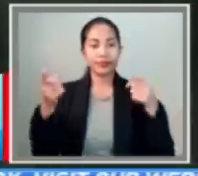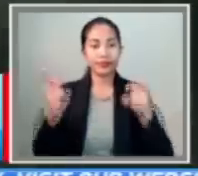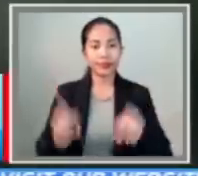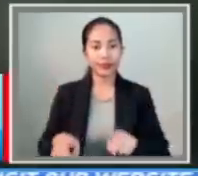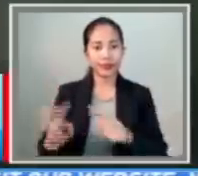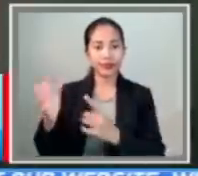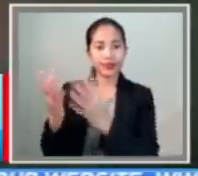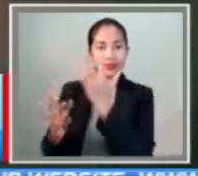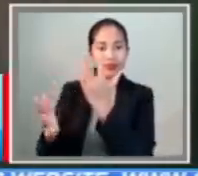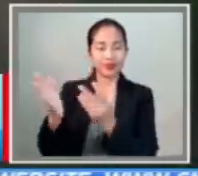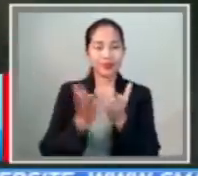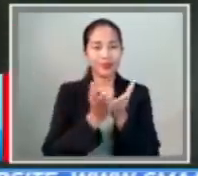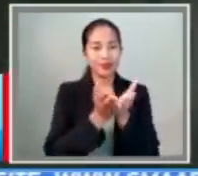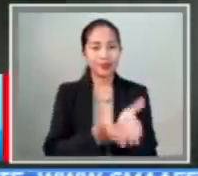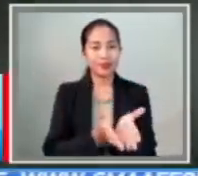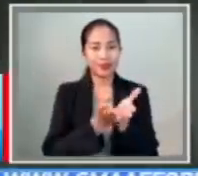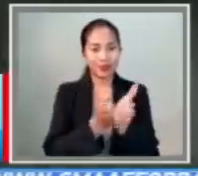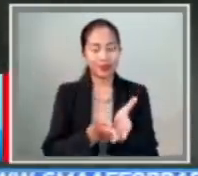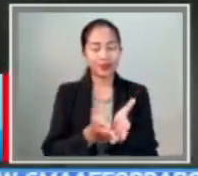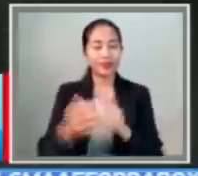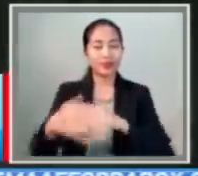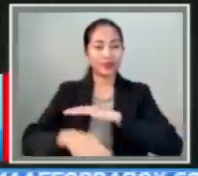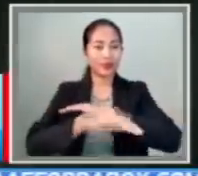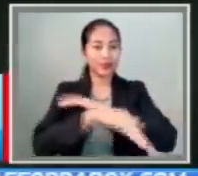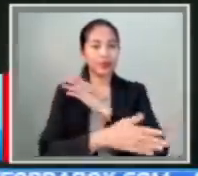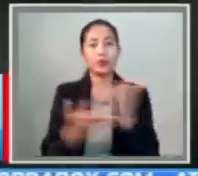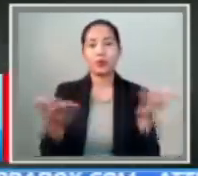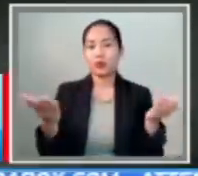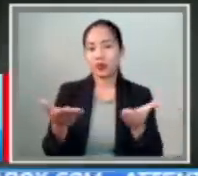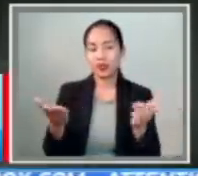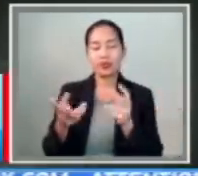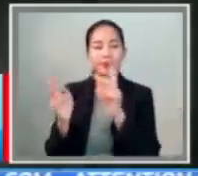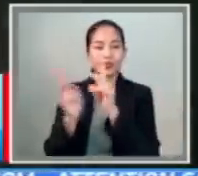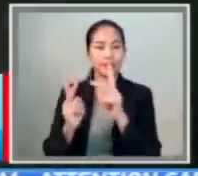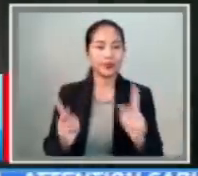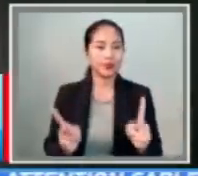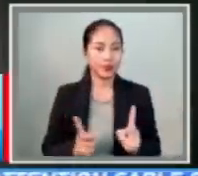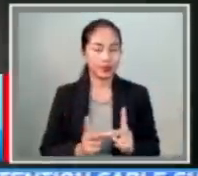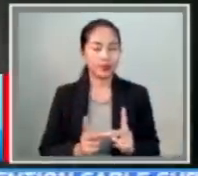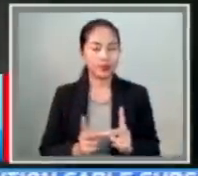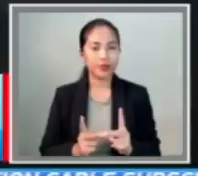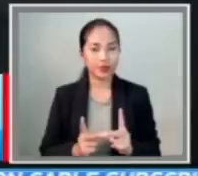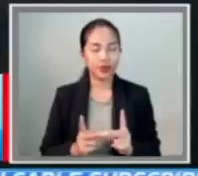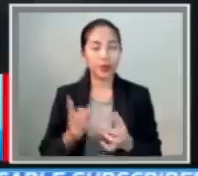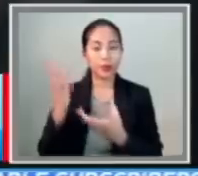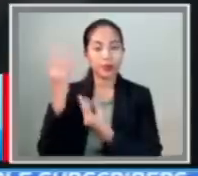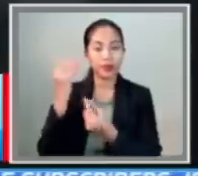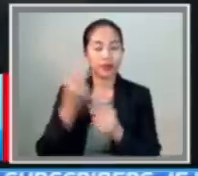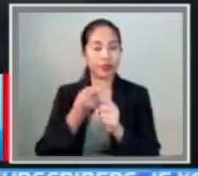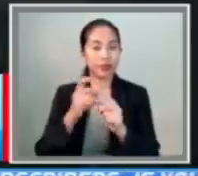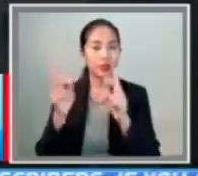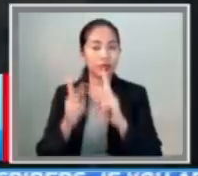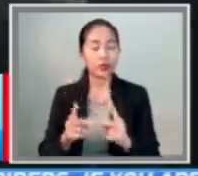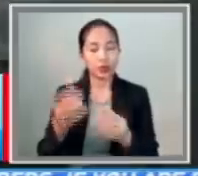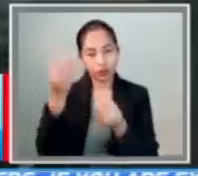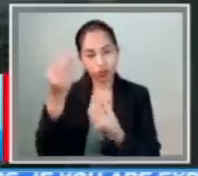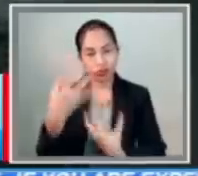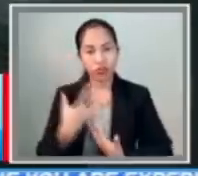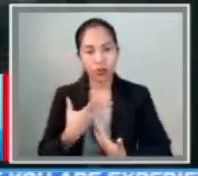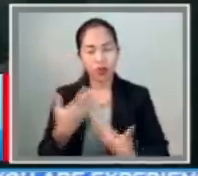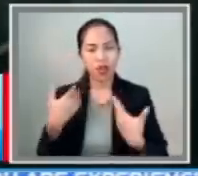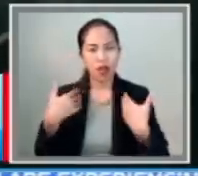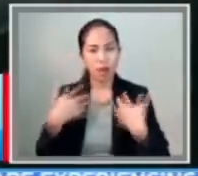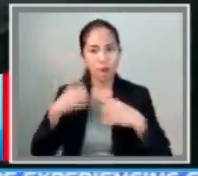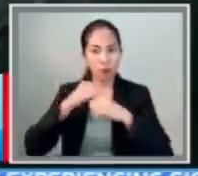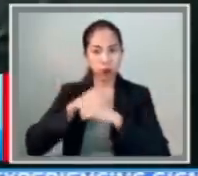dagat na sakop ng Bayan ng Kuyo sa Palawan. Sa ulat ng Super Radio Palawan, may narinig na pagsabog sa makina ng vessel na nasundan